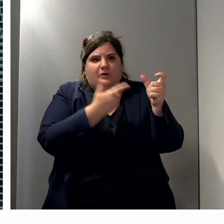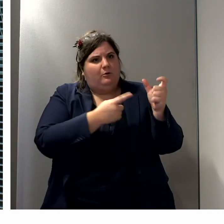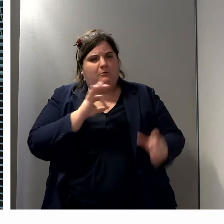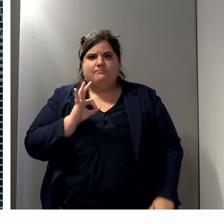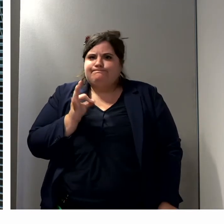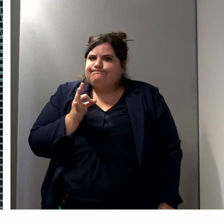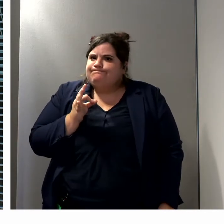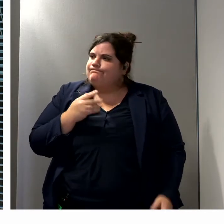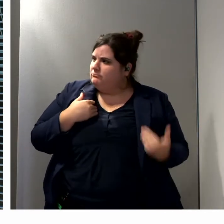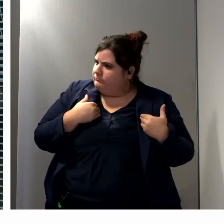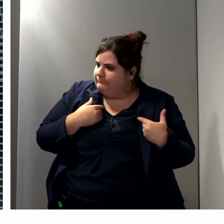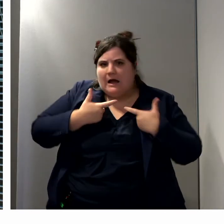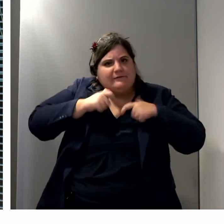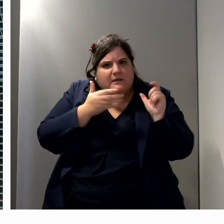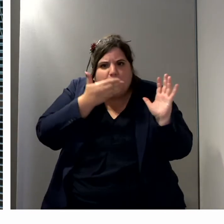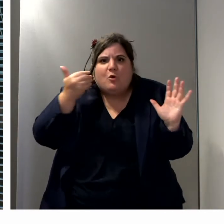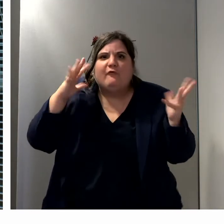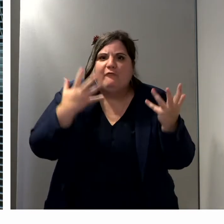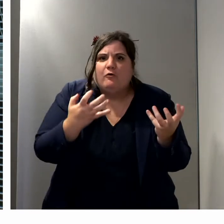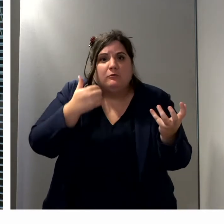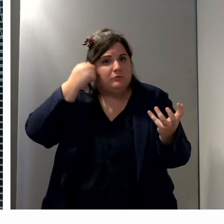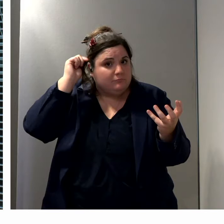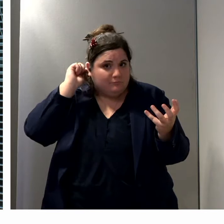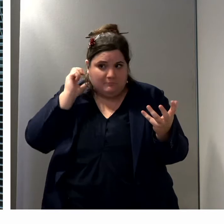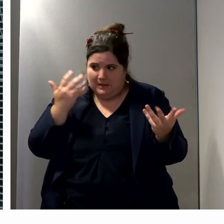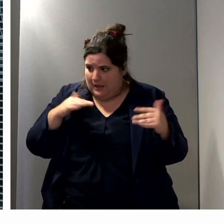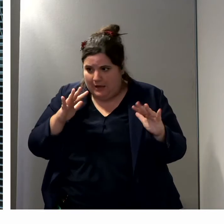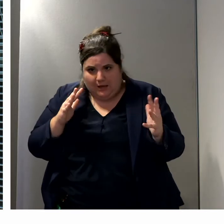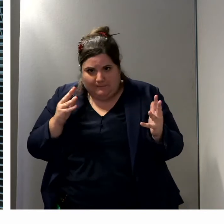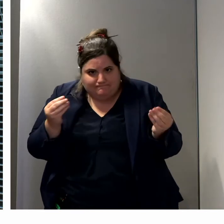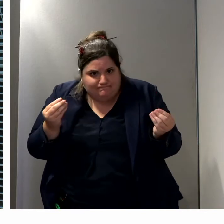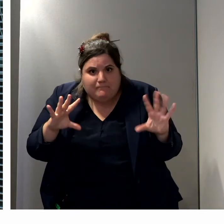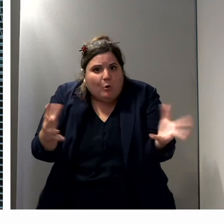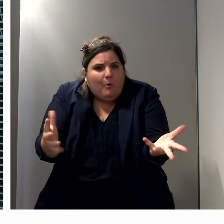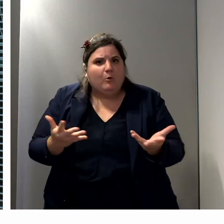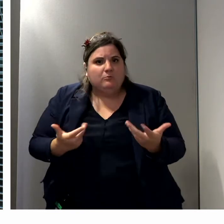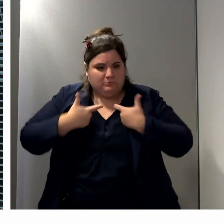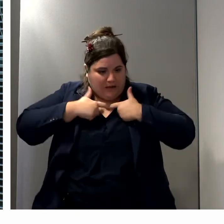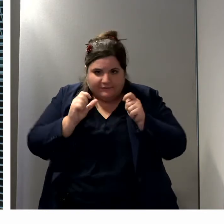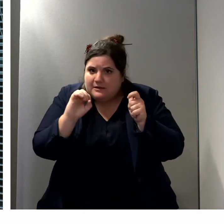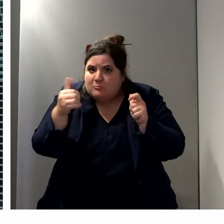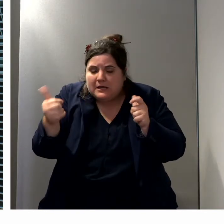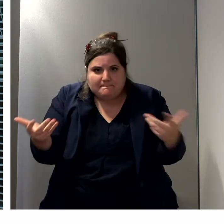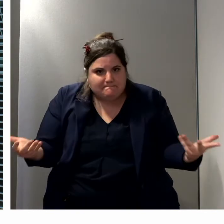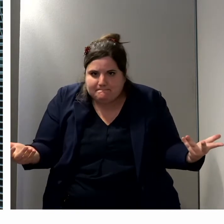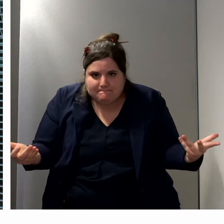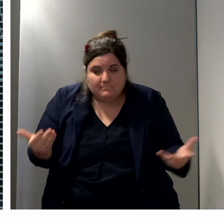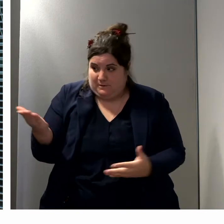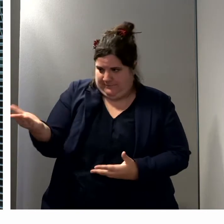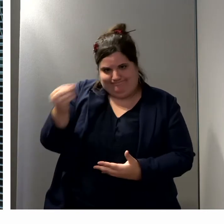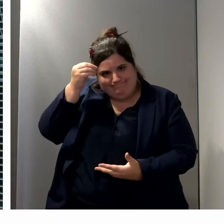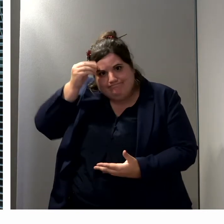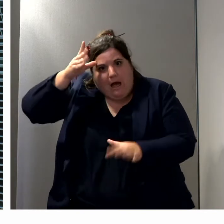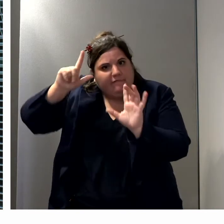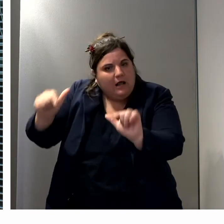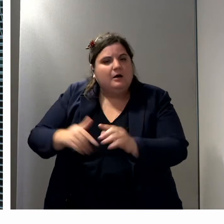leur accessibilité, demandent à améliorer leurs produits, et qui ne savent pas forcément par quel bout prendre ces questions d'accessibilité numérique, évidemment. La formation